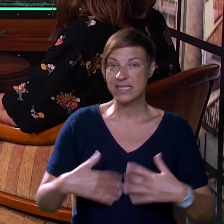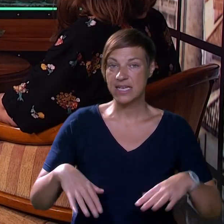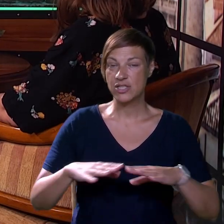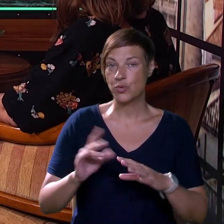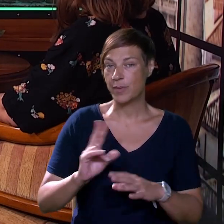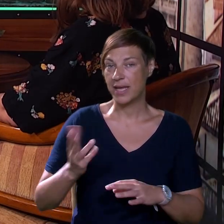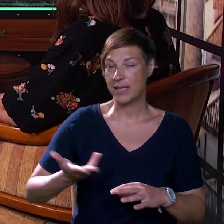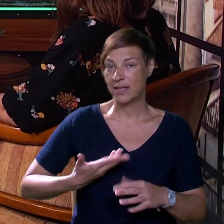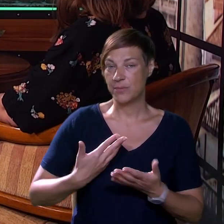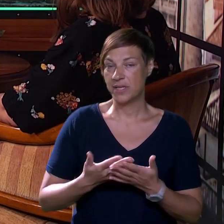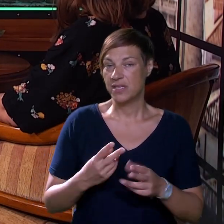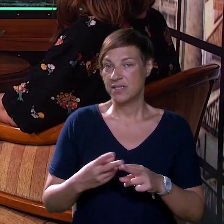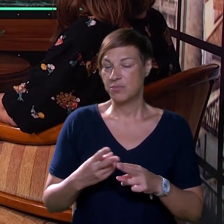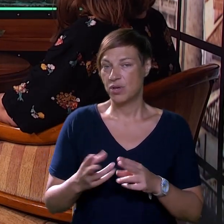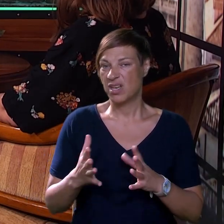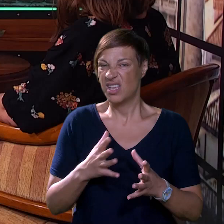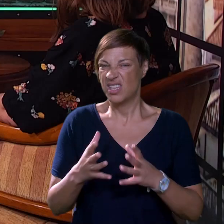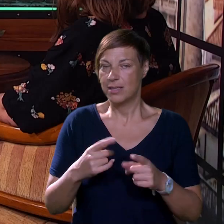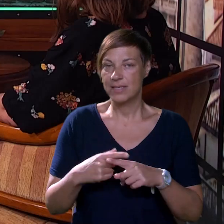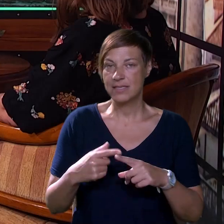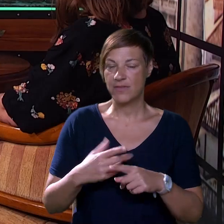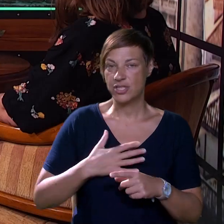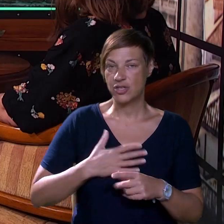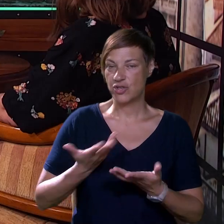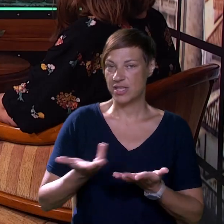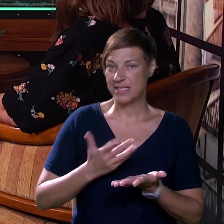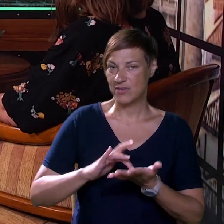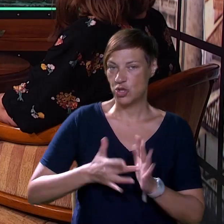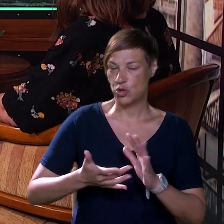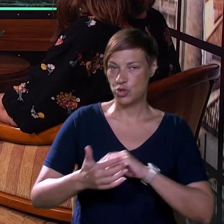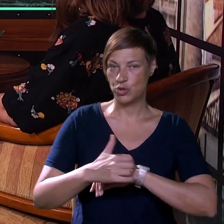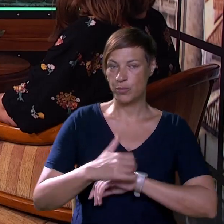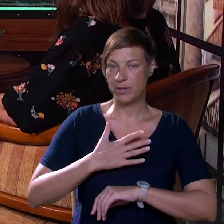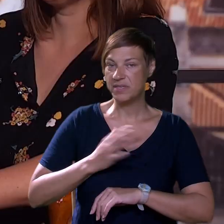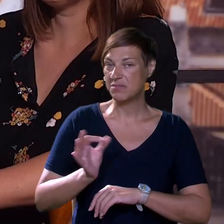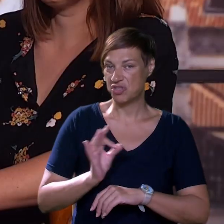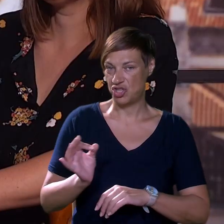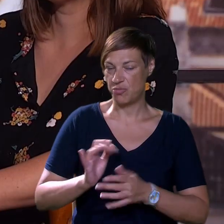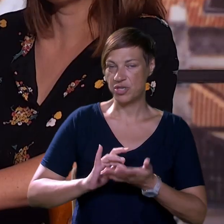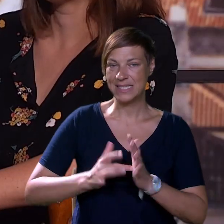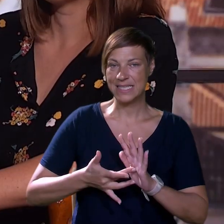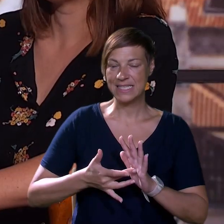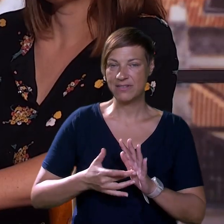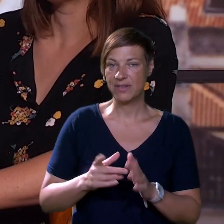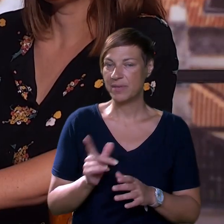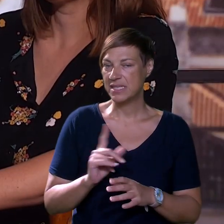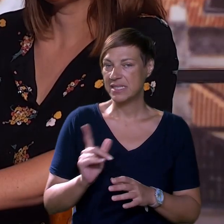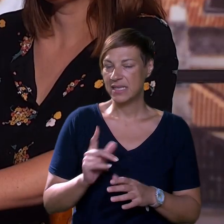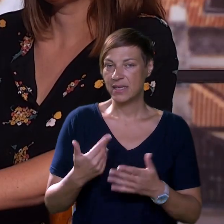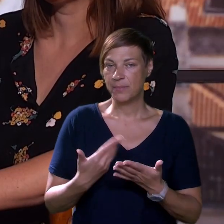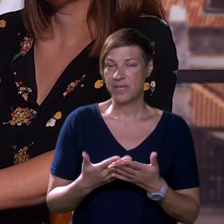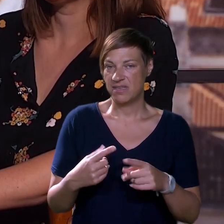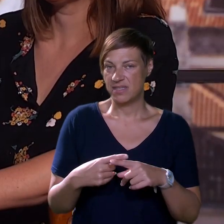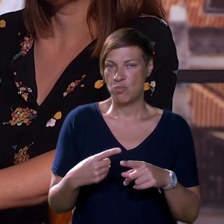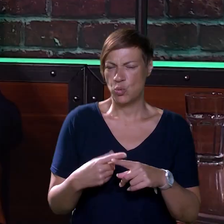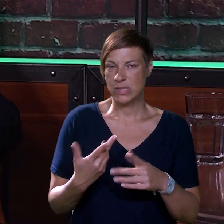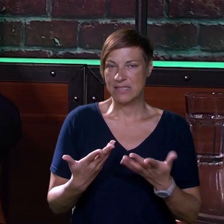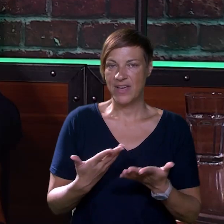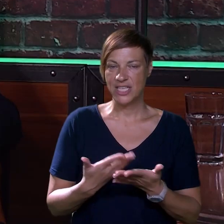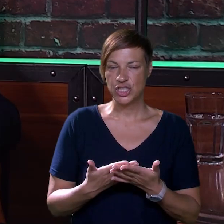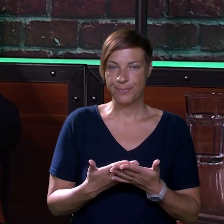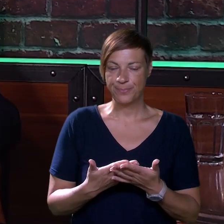skup, neki ne bi došli radi nekih animoziteta, svađa. Kod nas dođe svak u Dubrovnik, mi smo sa svima dobro, s nikim nismo, eto, da rečete,